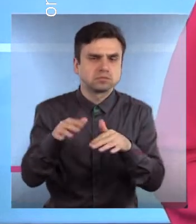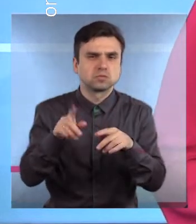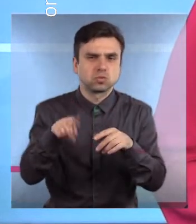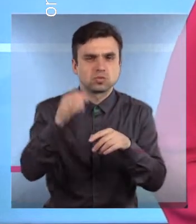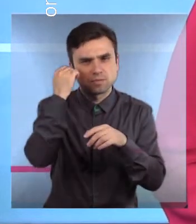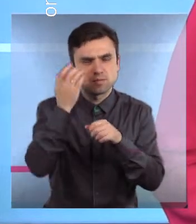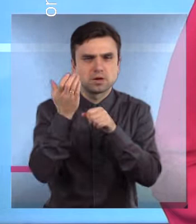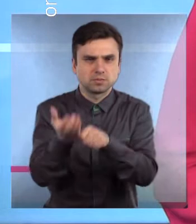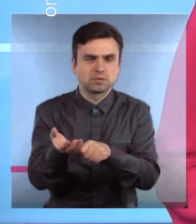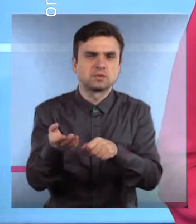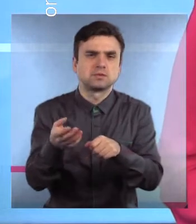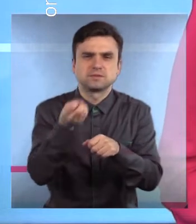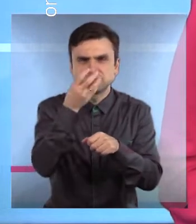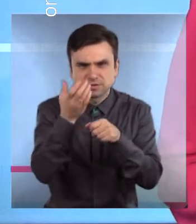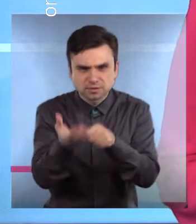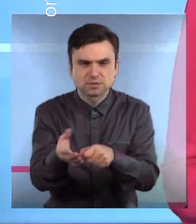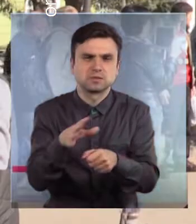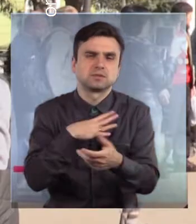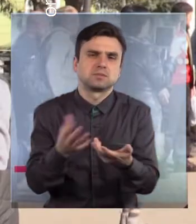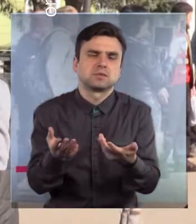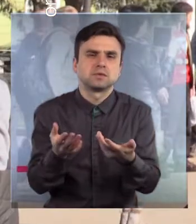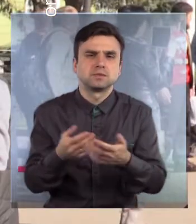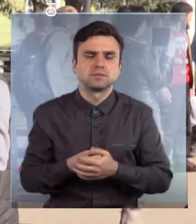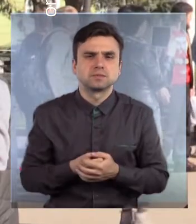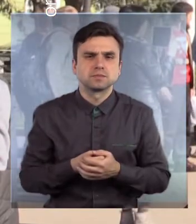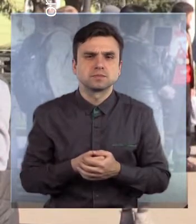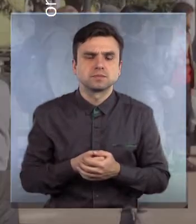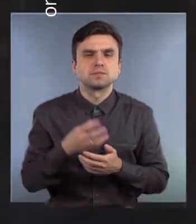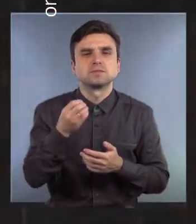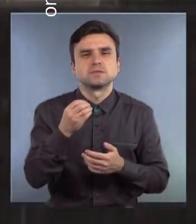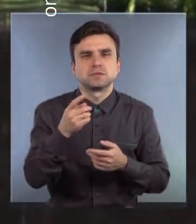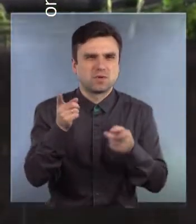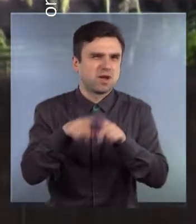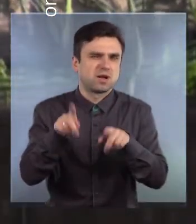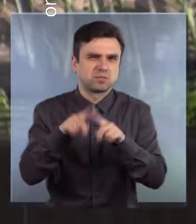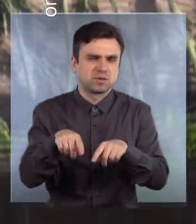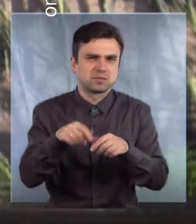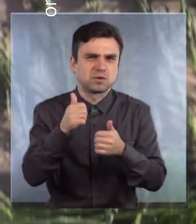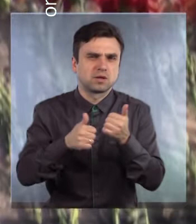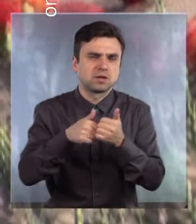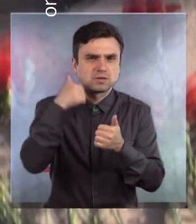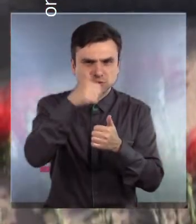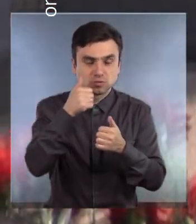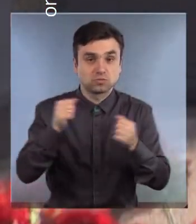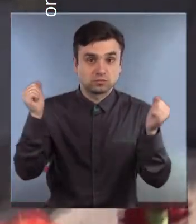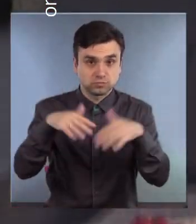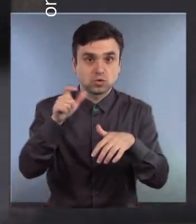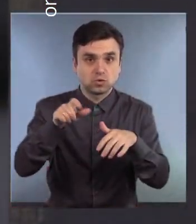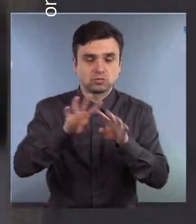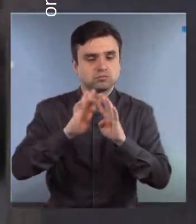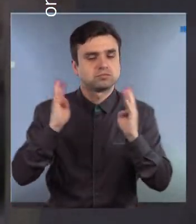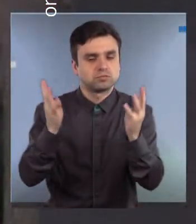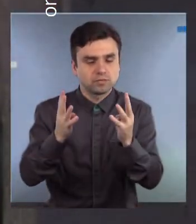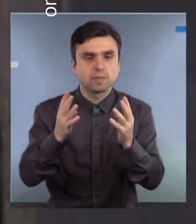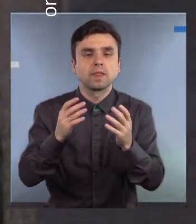квіти, а також провели вже традиційні для цього дня шевченківські читання. Їх організовують в день народження поета,